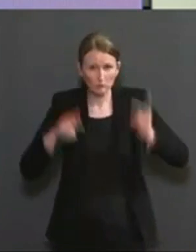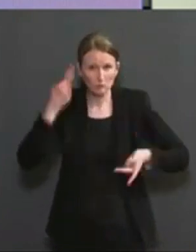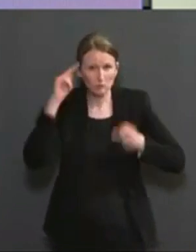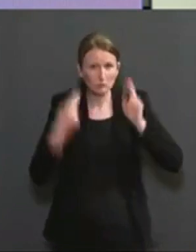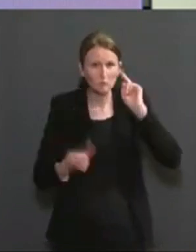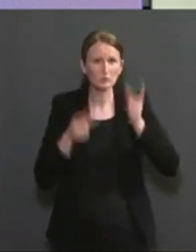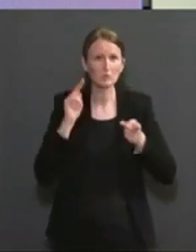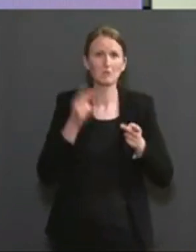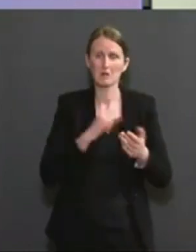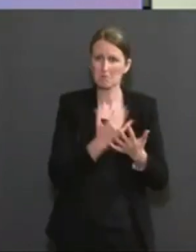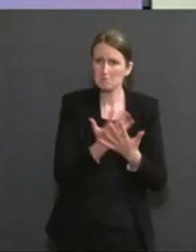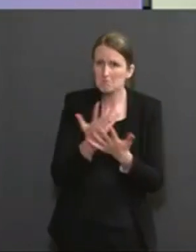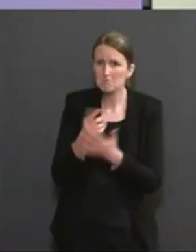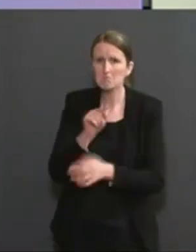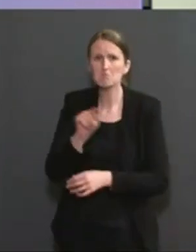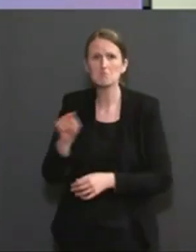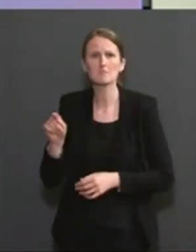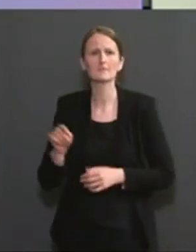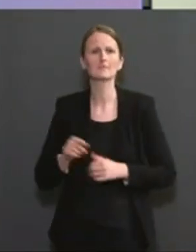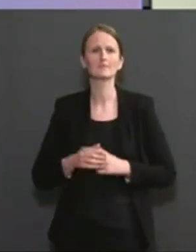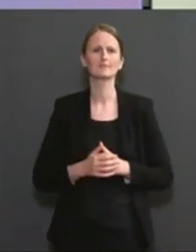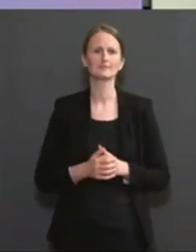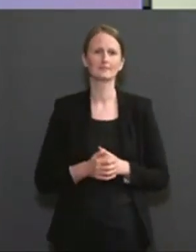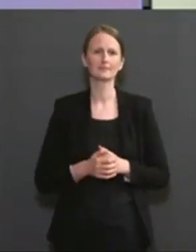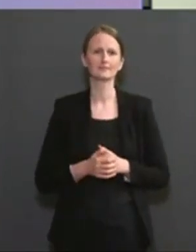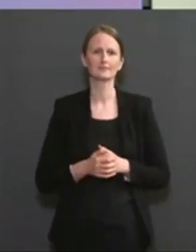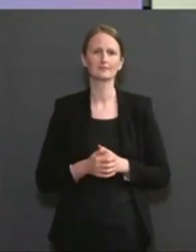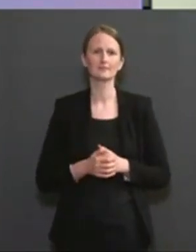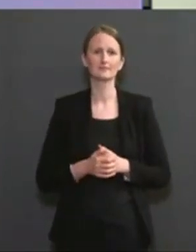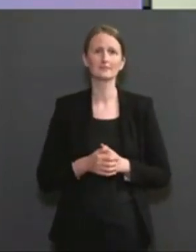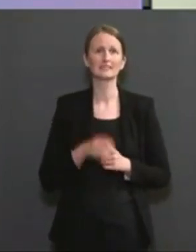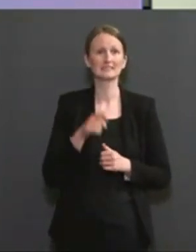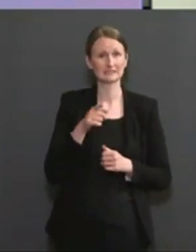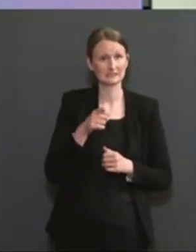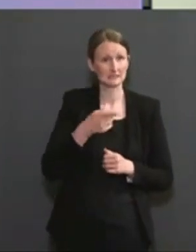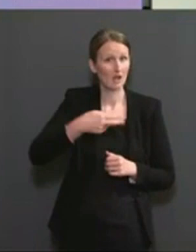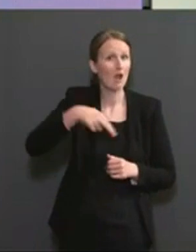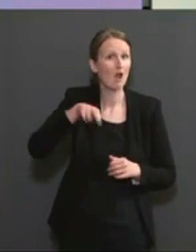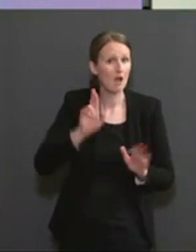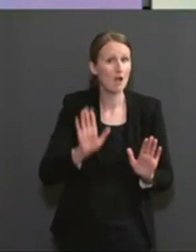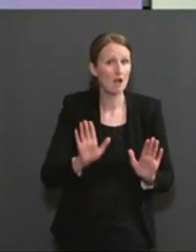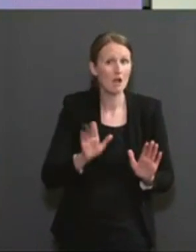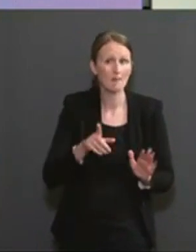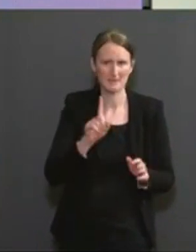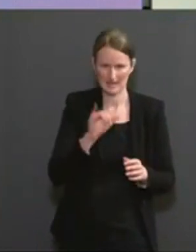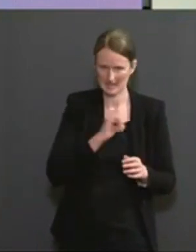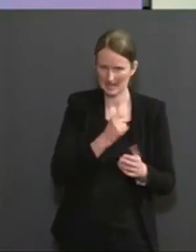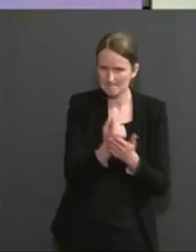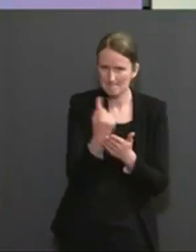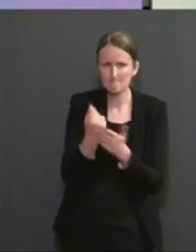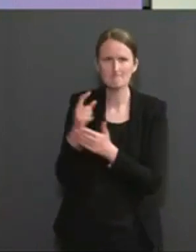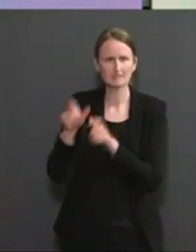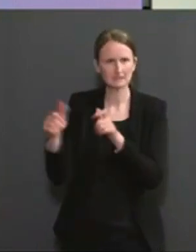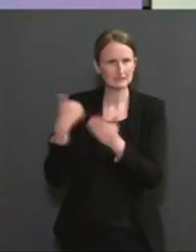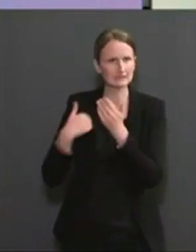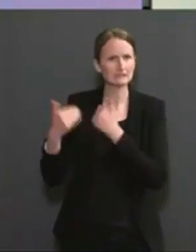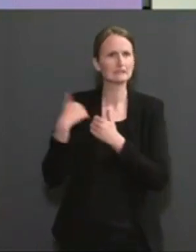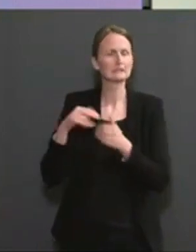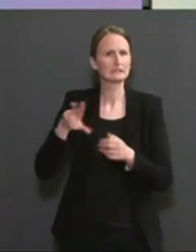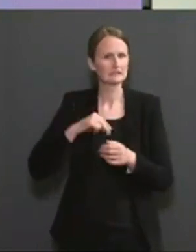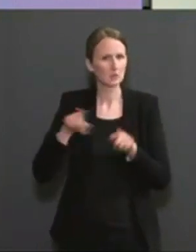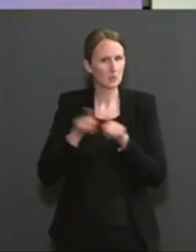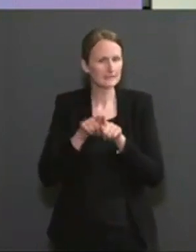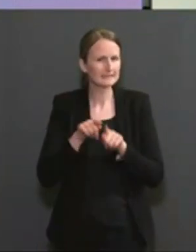Ceci est rare, mais ceci est clairement signalé. Donc il faut suivre ce qui se passe et l'investiguer.